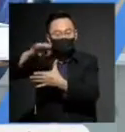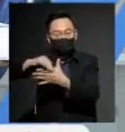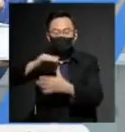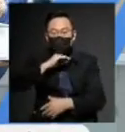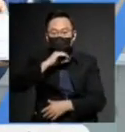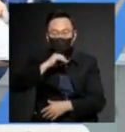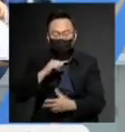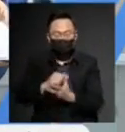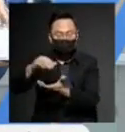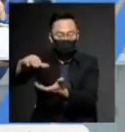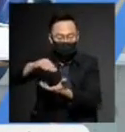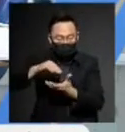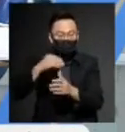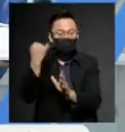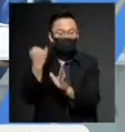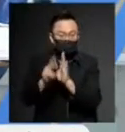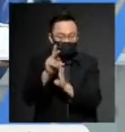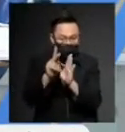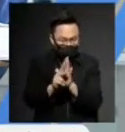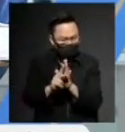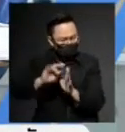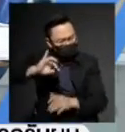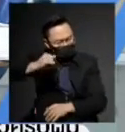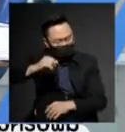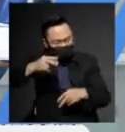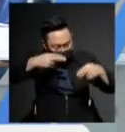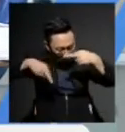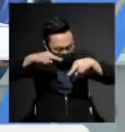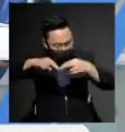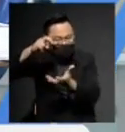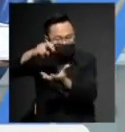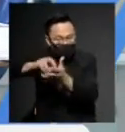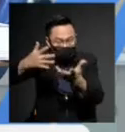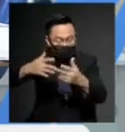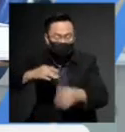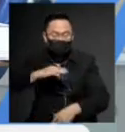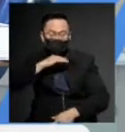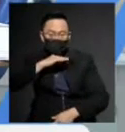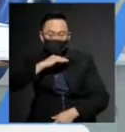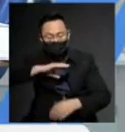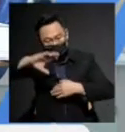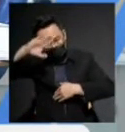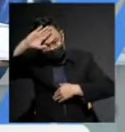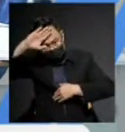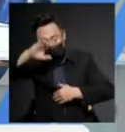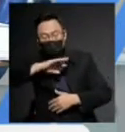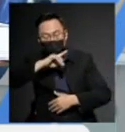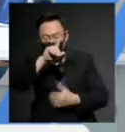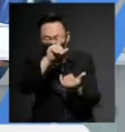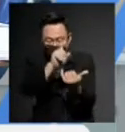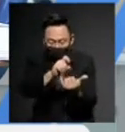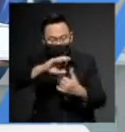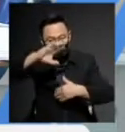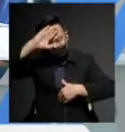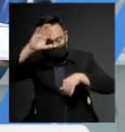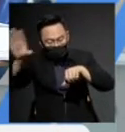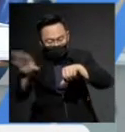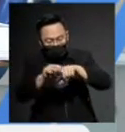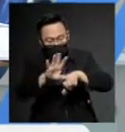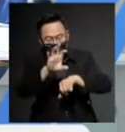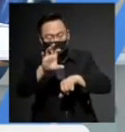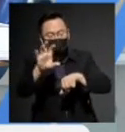ถ้ามีการลักลอบนำเข้ามาเนี่ยมันก็เป็นหมูที ่ ตายแบบตายมีโรคหรือเปล่า ก็สรุปแล้วก็ถูกดำเนินคดีในข้อหาลัก